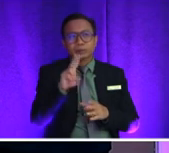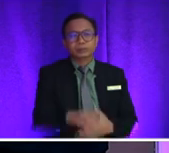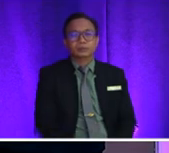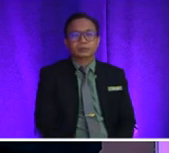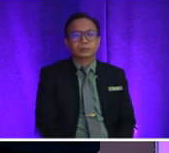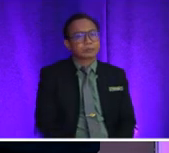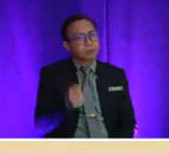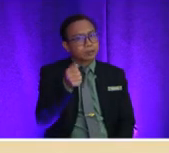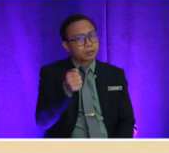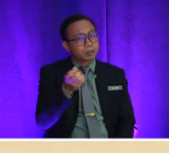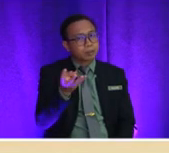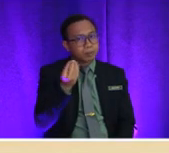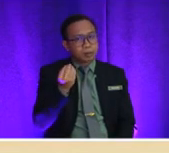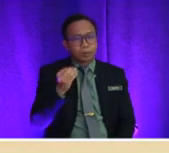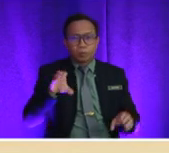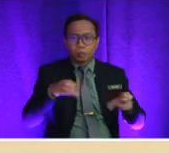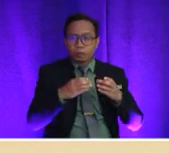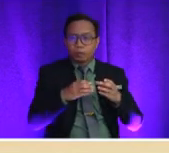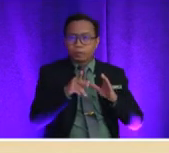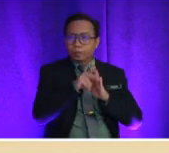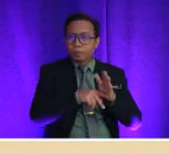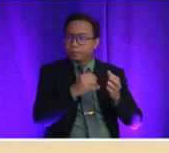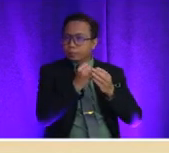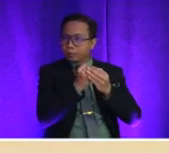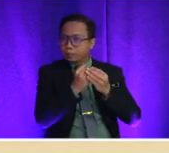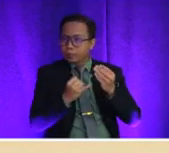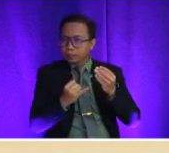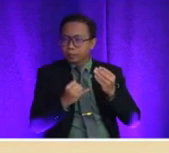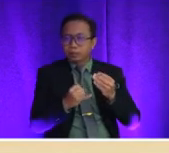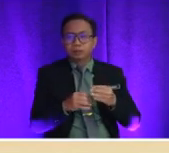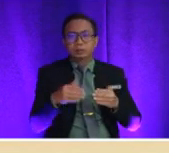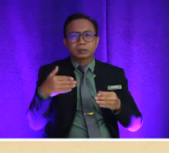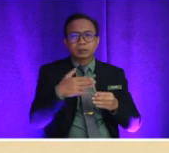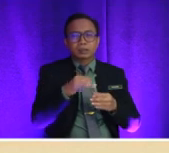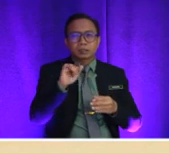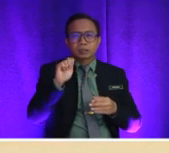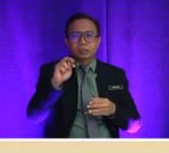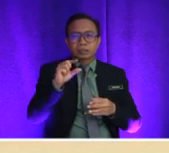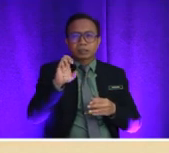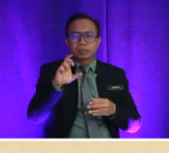anda ingin melakukan pembiakan ikan Angel tetapi menghadapi masalah kekurangan